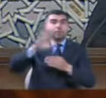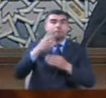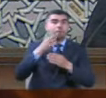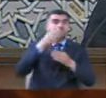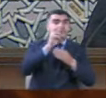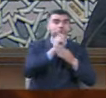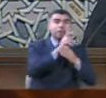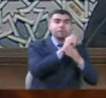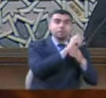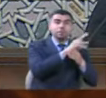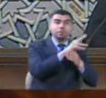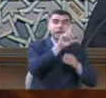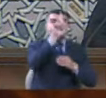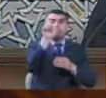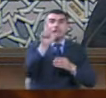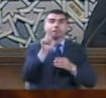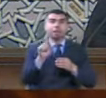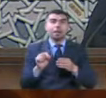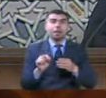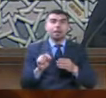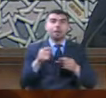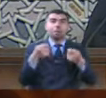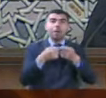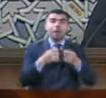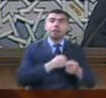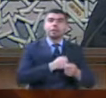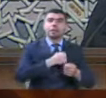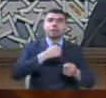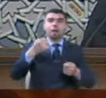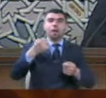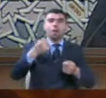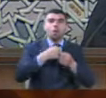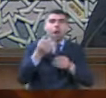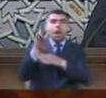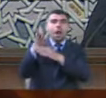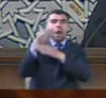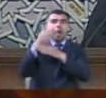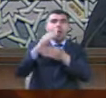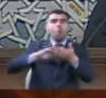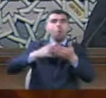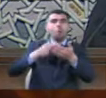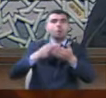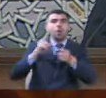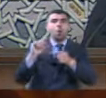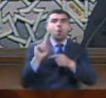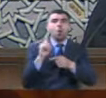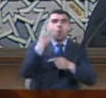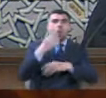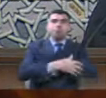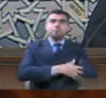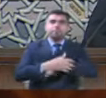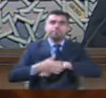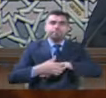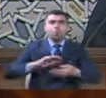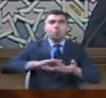ناجحة مدافعا عن المغرب، رافعا رؤوسنا، محاربا الفقر ومدعما